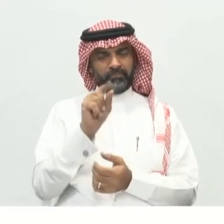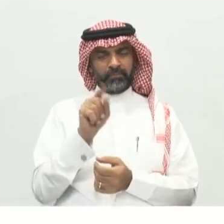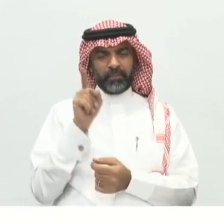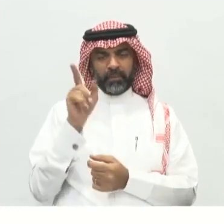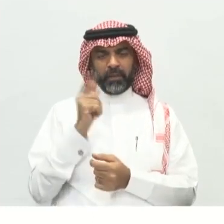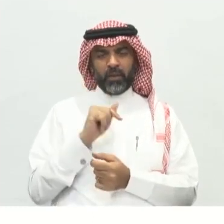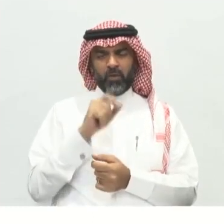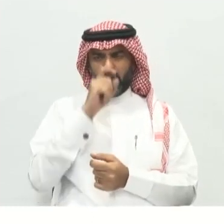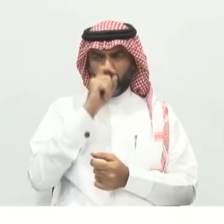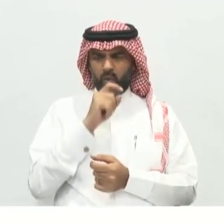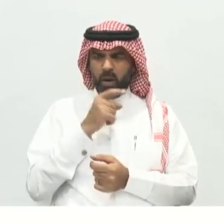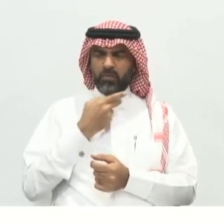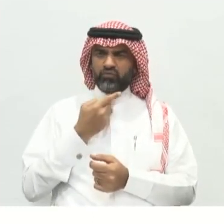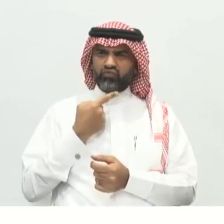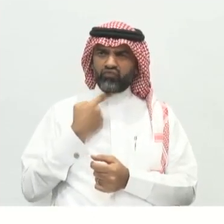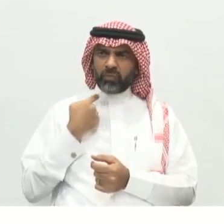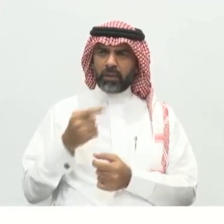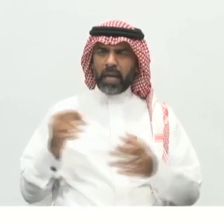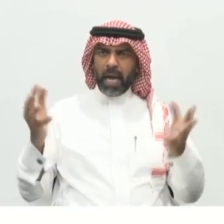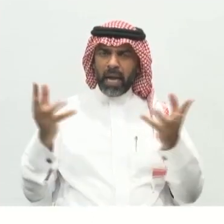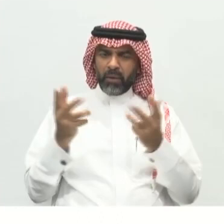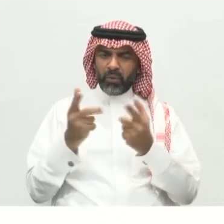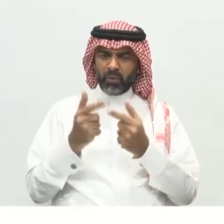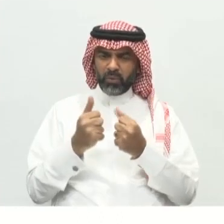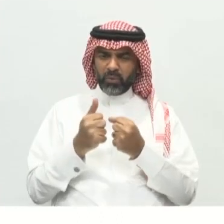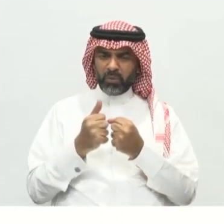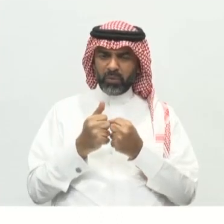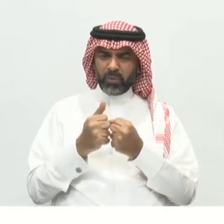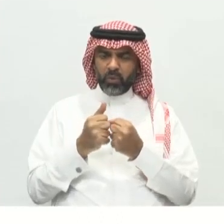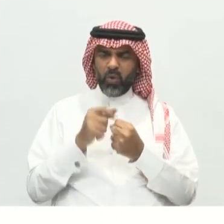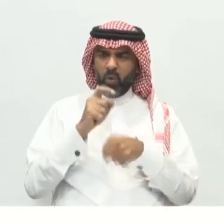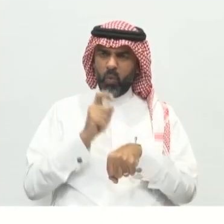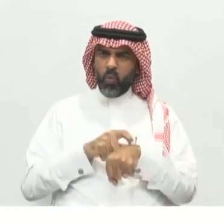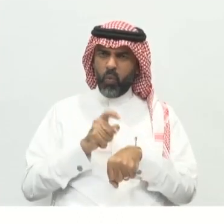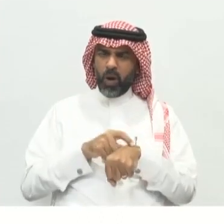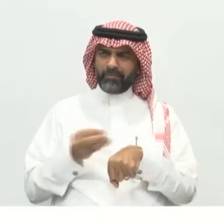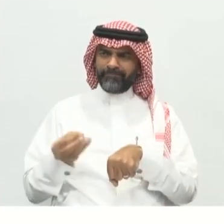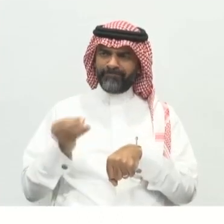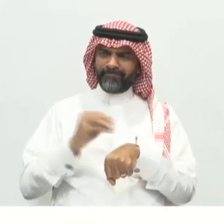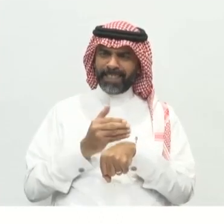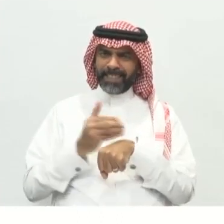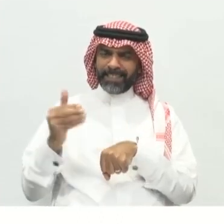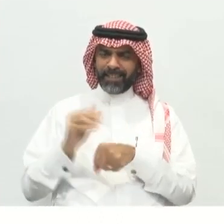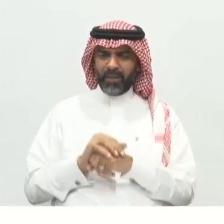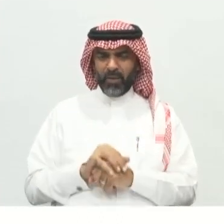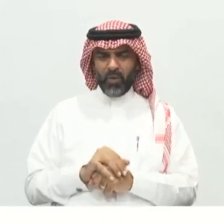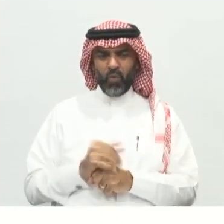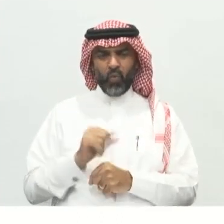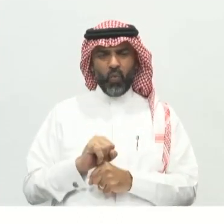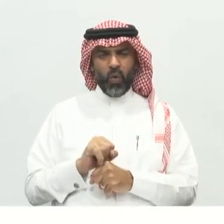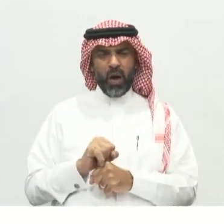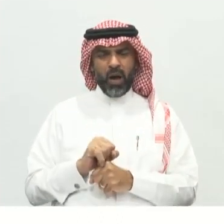هي تتطلب خوارزميات برمجه الاعداد الصحيحه مزيدا من الوقت والموارد الحاسوبيه